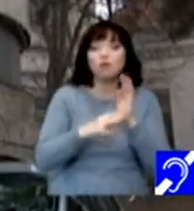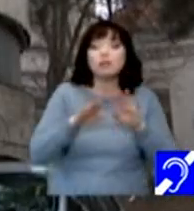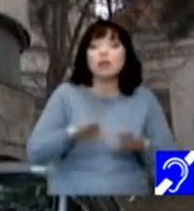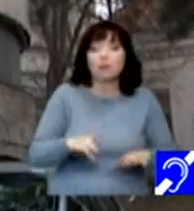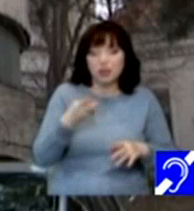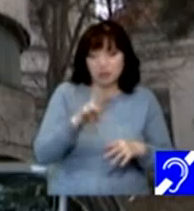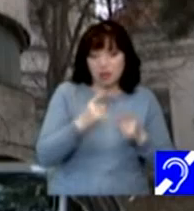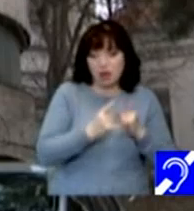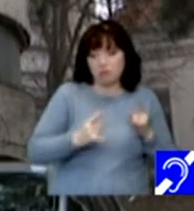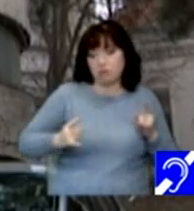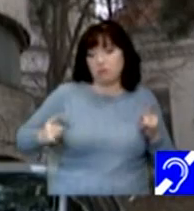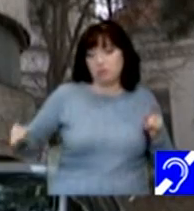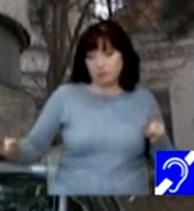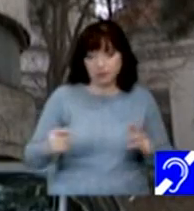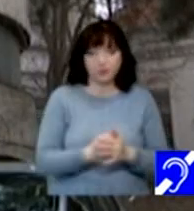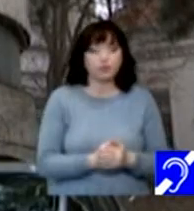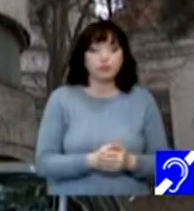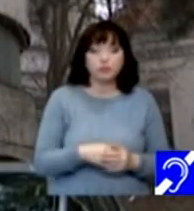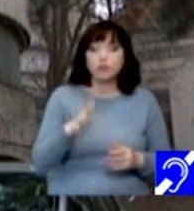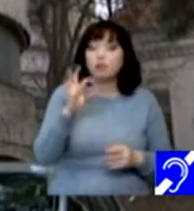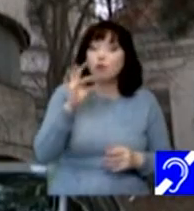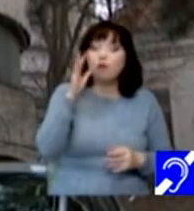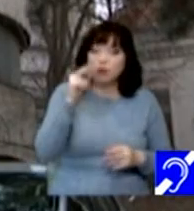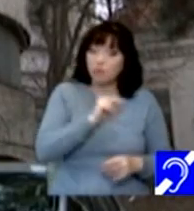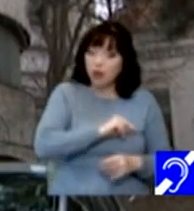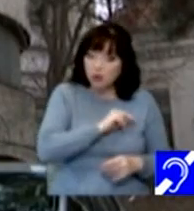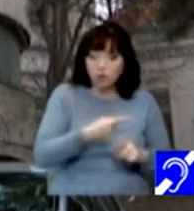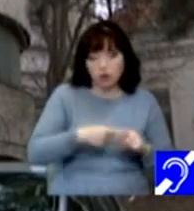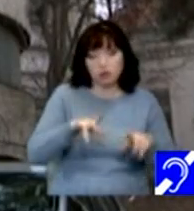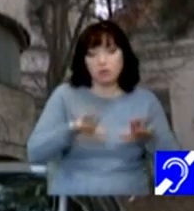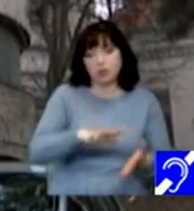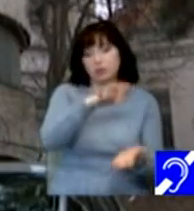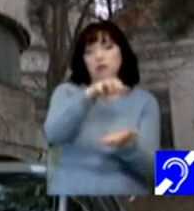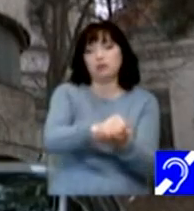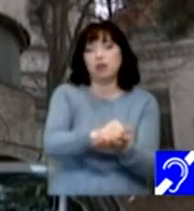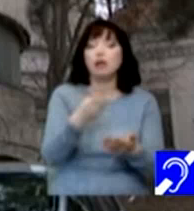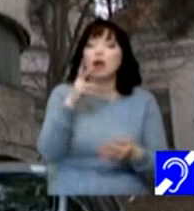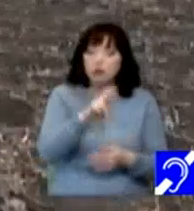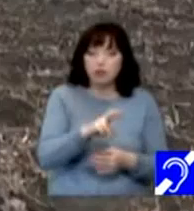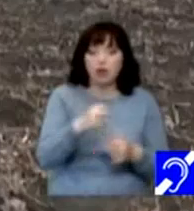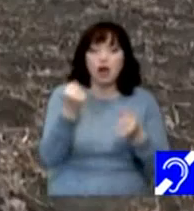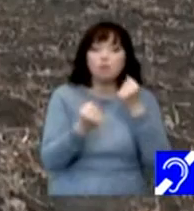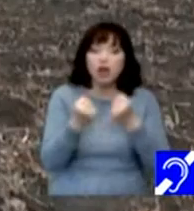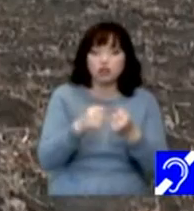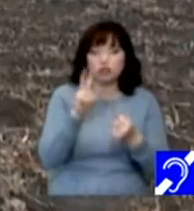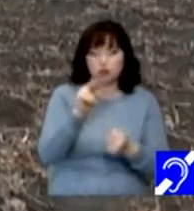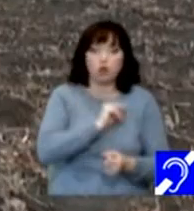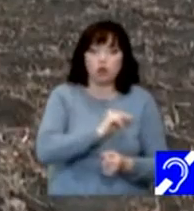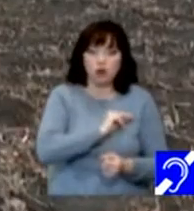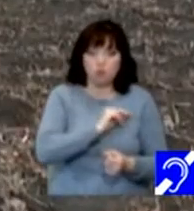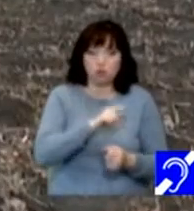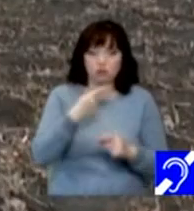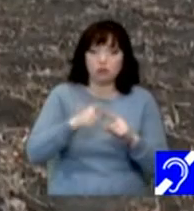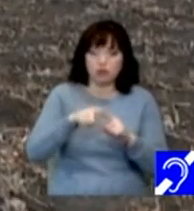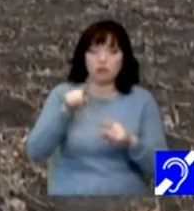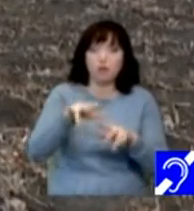parcare din fața garajului legislativului. În orele de serviciu, aceasta este rezervată doar automobililor angajaților